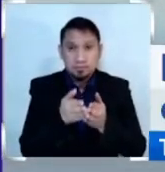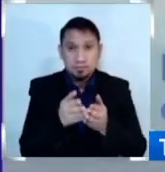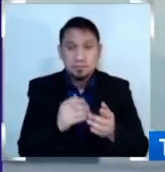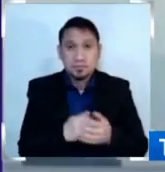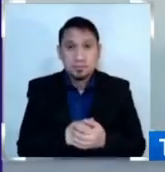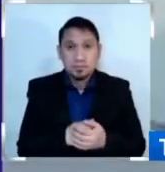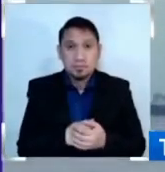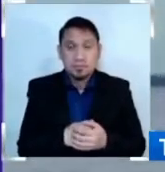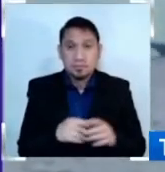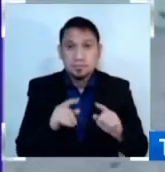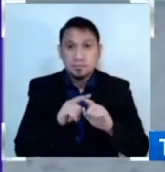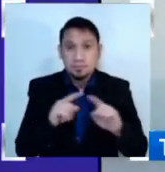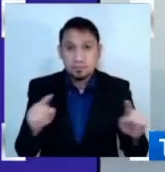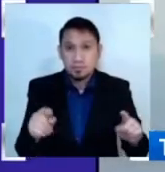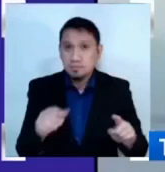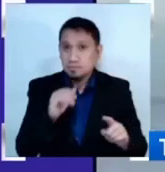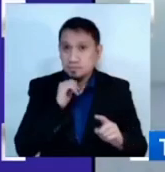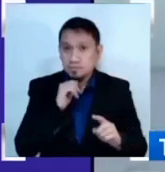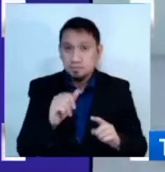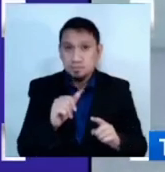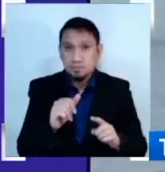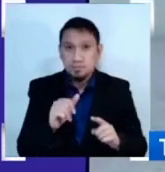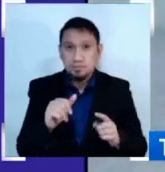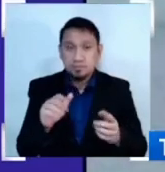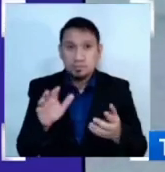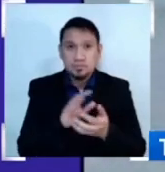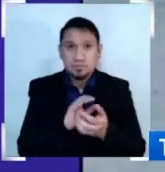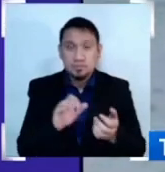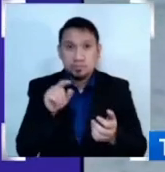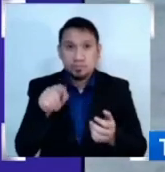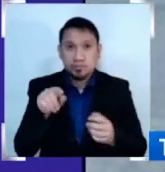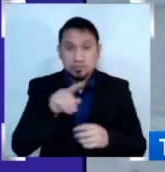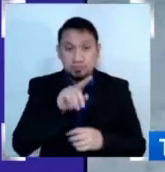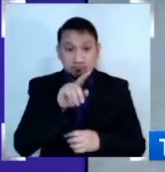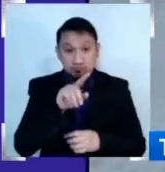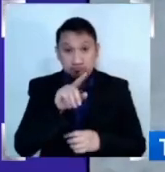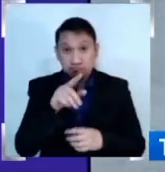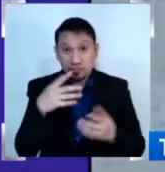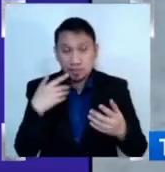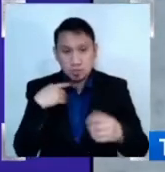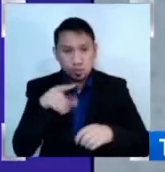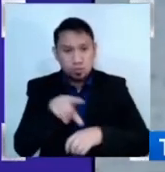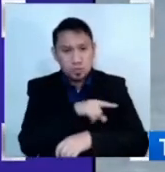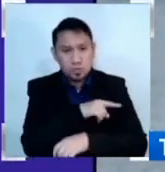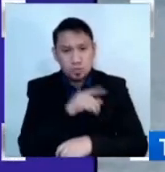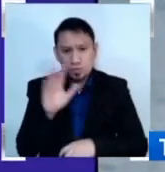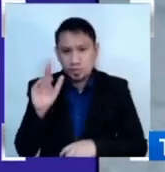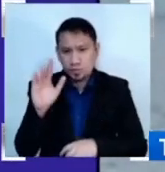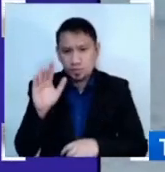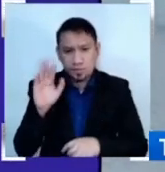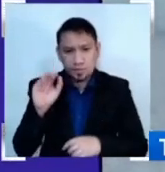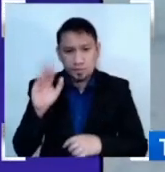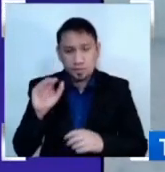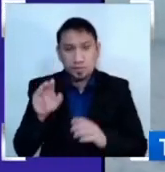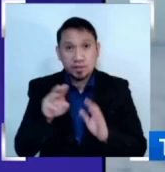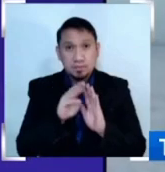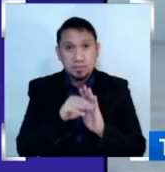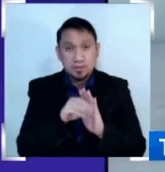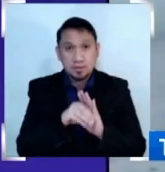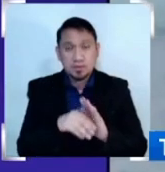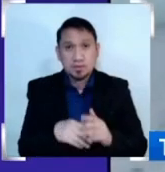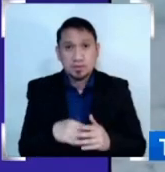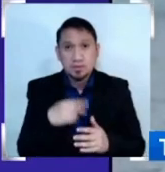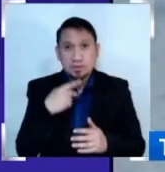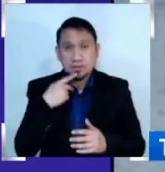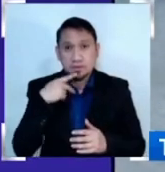pero mabuti't hindi ito natamaan. Kwento ng mga saksi, tumagal ang ipo-ipo ng 15 minuto bago naglaho. Ayon sa PAGASA, nabuo